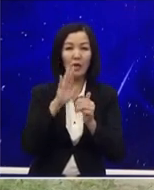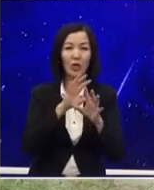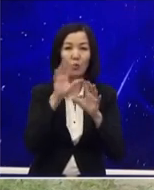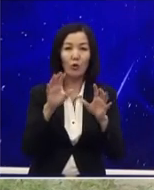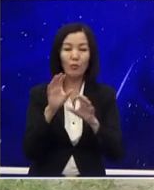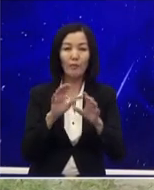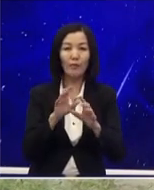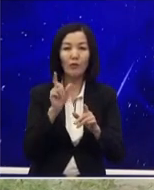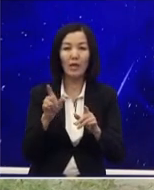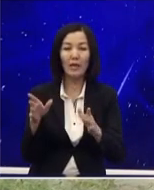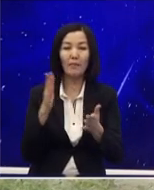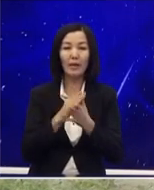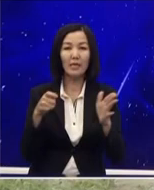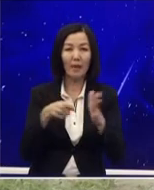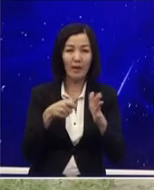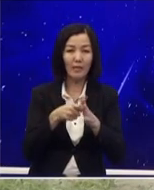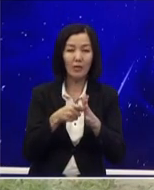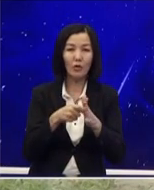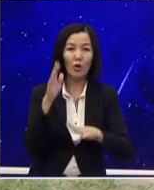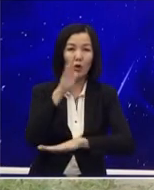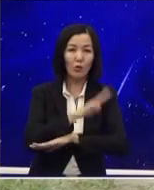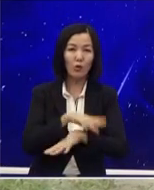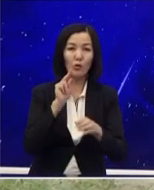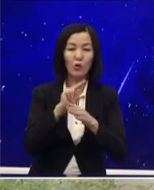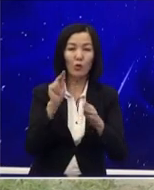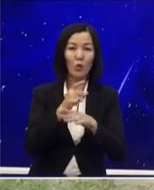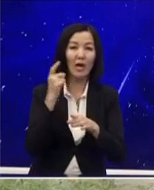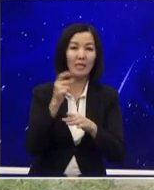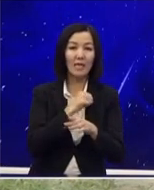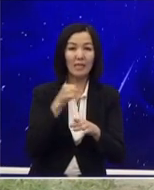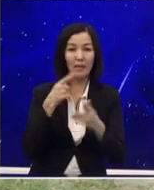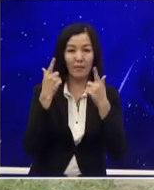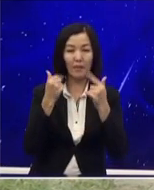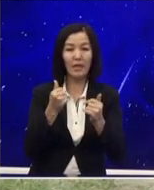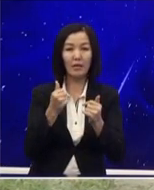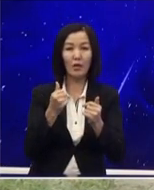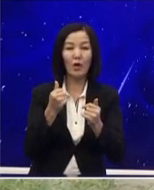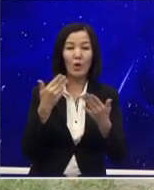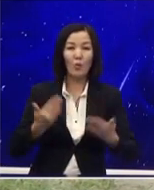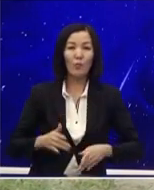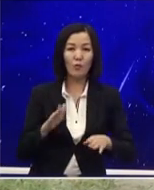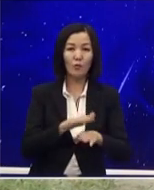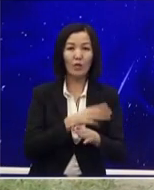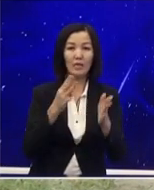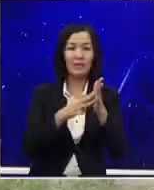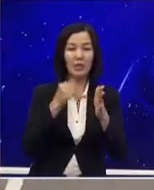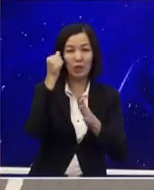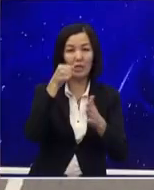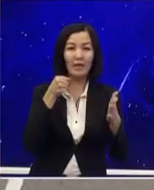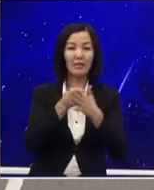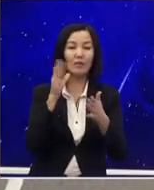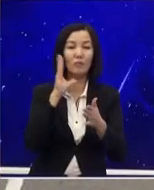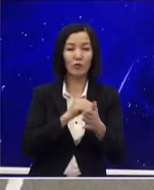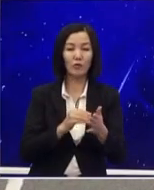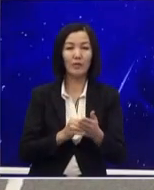баптаушысы бар. Күтіп бағу, тамақтандыру және тәрбиелеу сол иелерінің ісі. Бұл жердегі әр иттің өмір жасы ұзағанда 8 жылға барады.